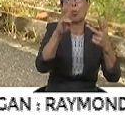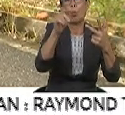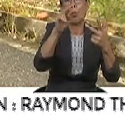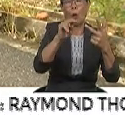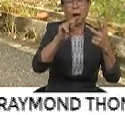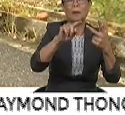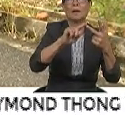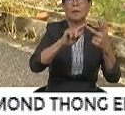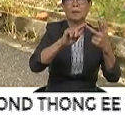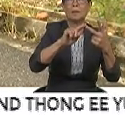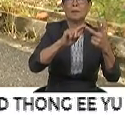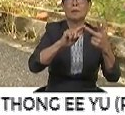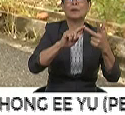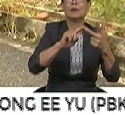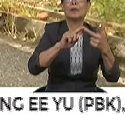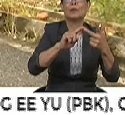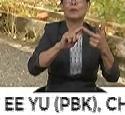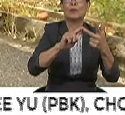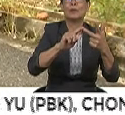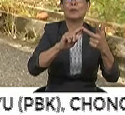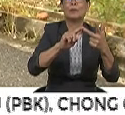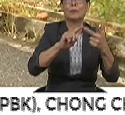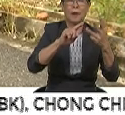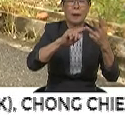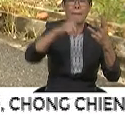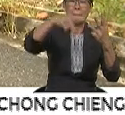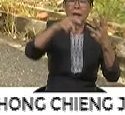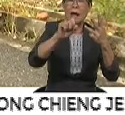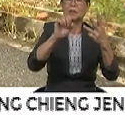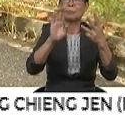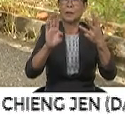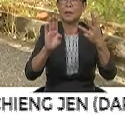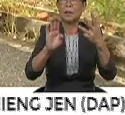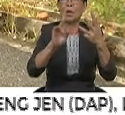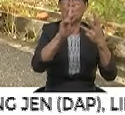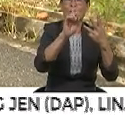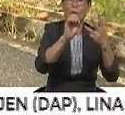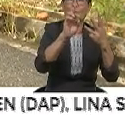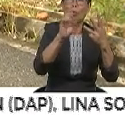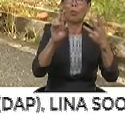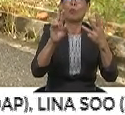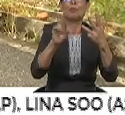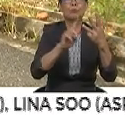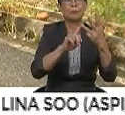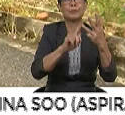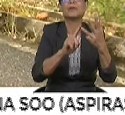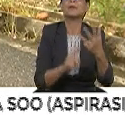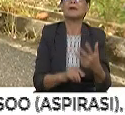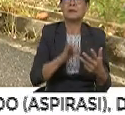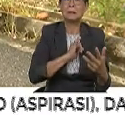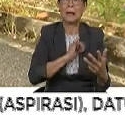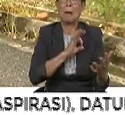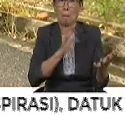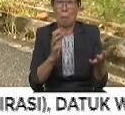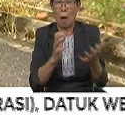Soekarno bin Abdullah dan juga calon daripada Pati PSB Koh anak comong dan ingin saya